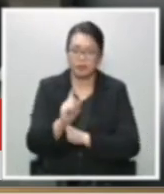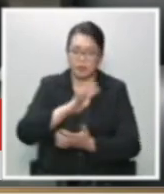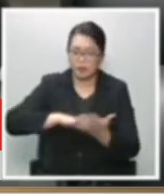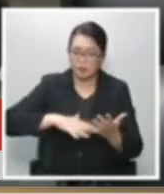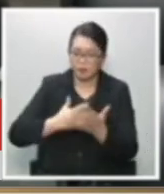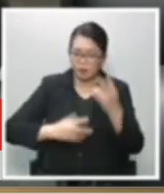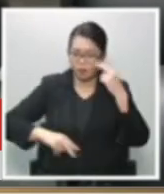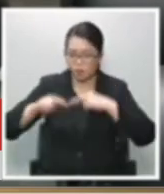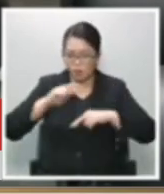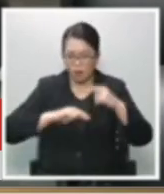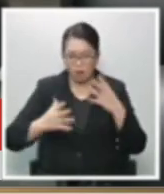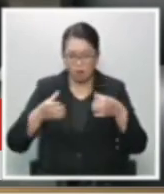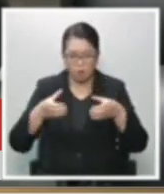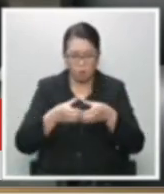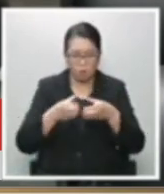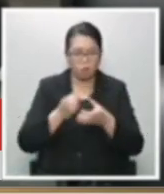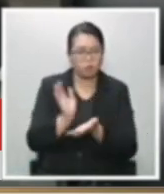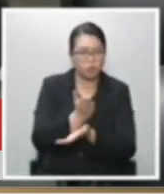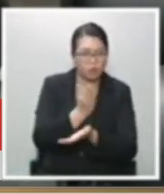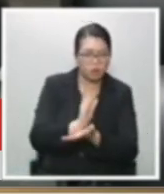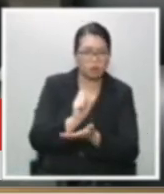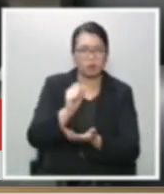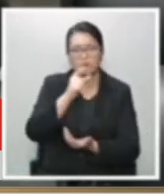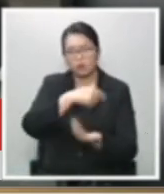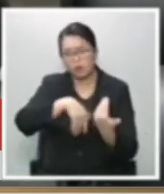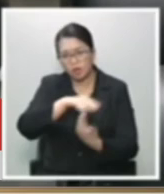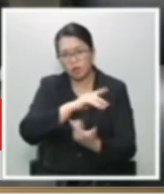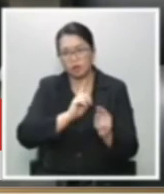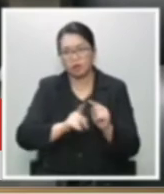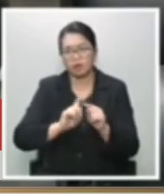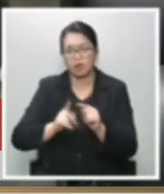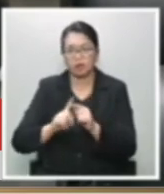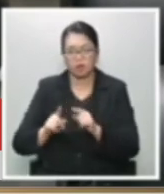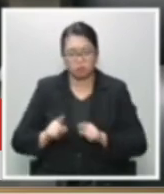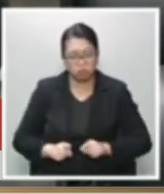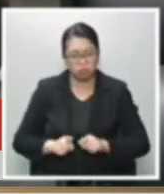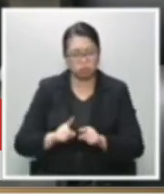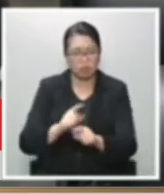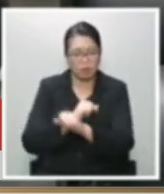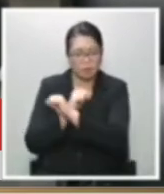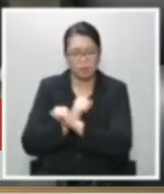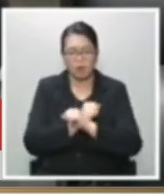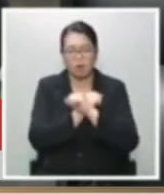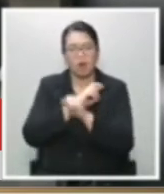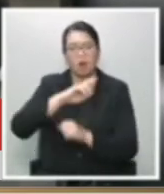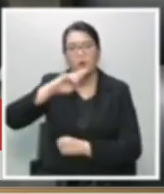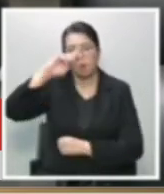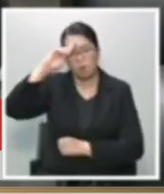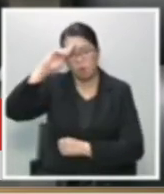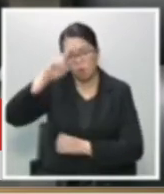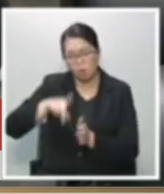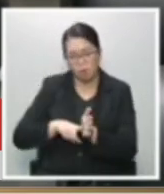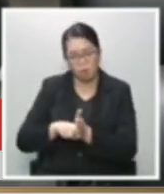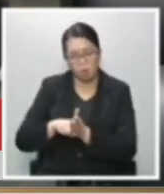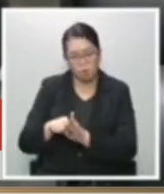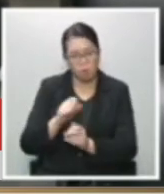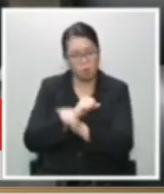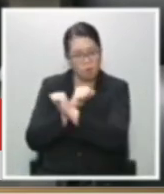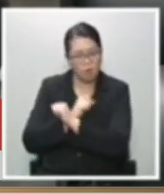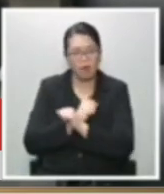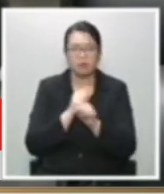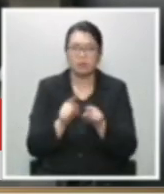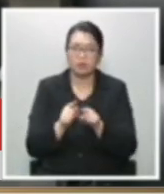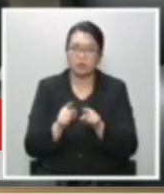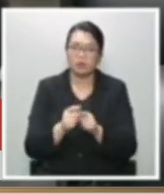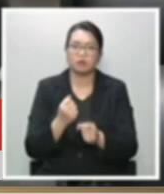ดูแลผู้ประกอบการธุรกิจท่องเที่ยวของไทยควบคู่ไปกับการป้องกันควบคุมสถานการณ์ของโรคระบาดนี้อย่างไรในระ